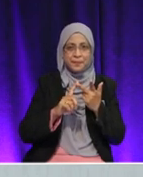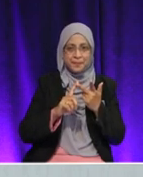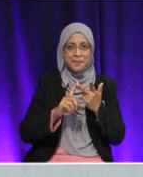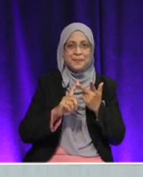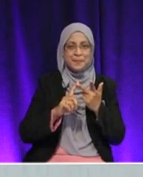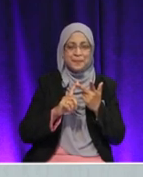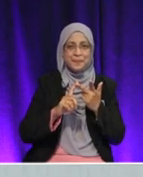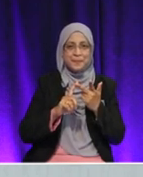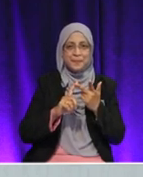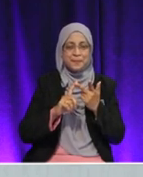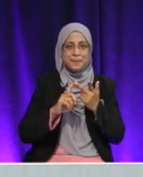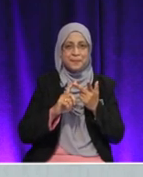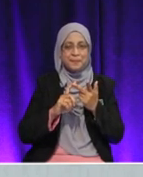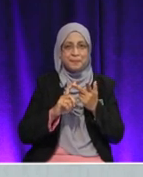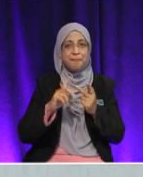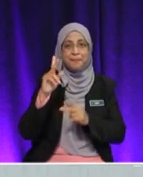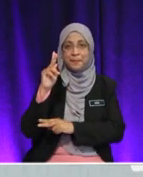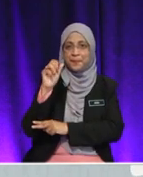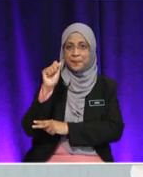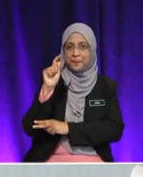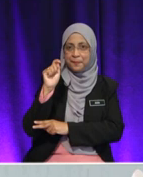Oke diikuti dengan Catherine